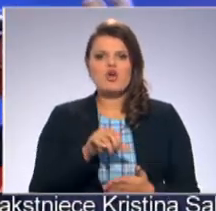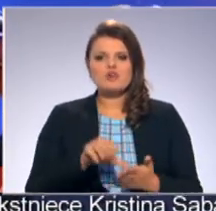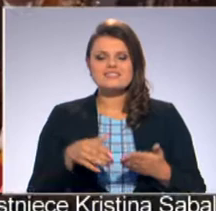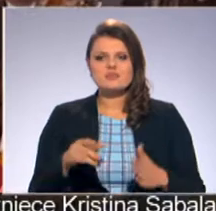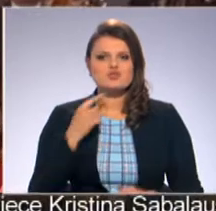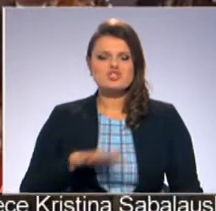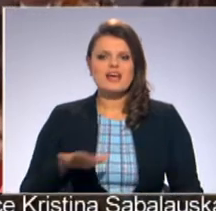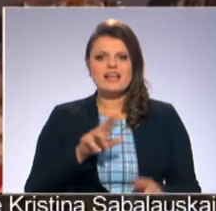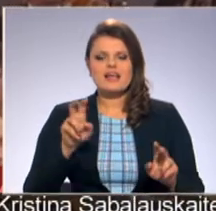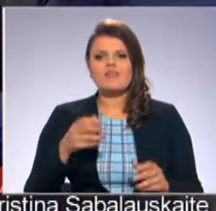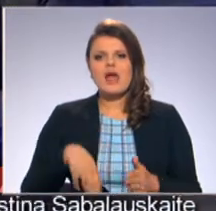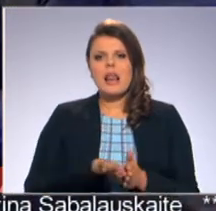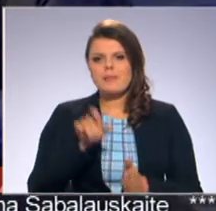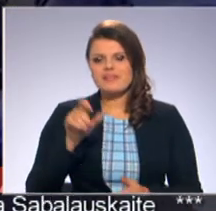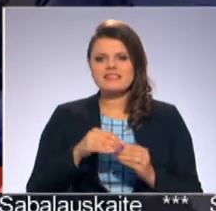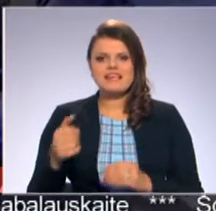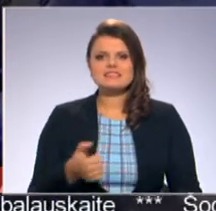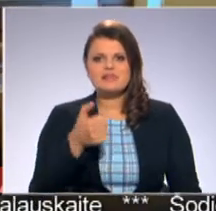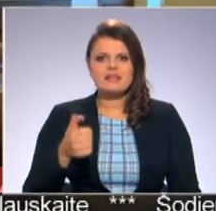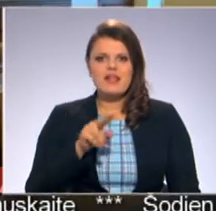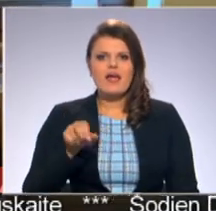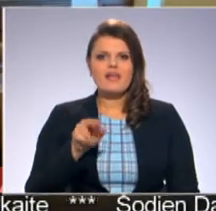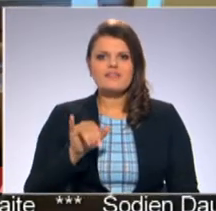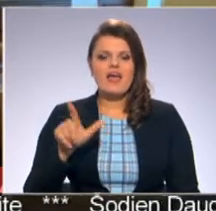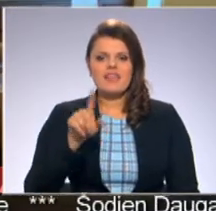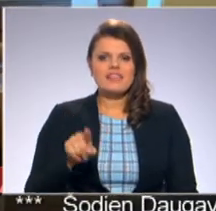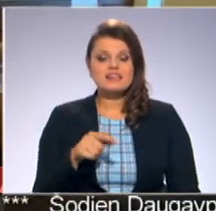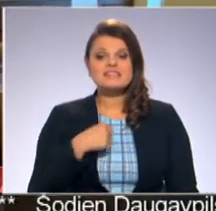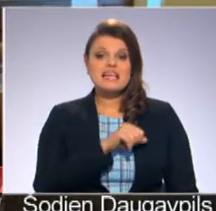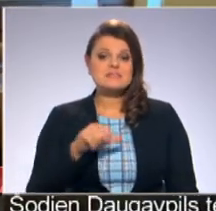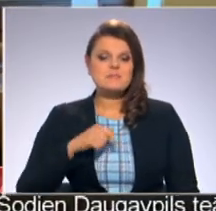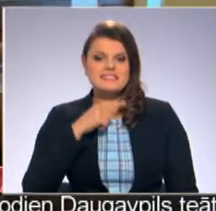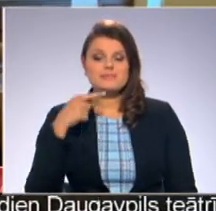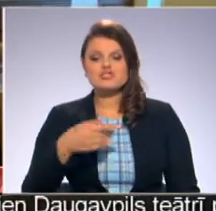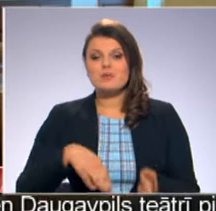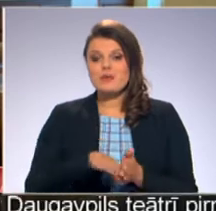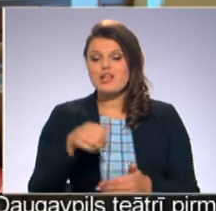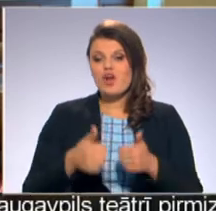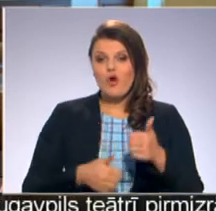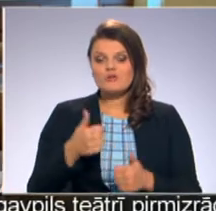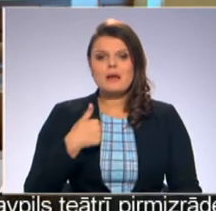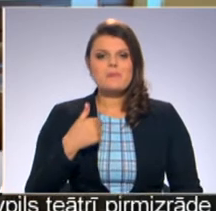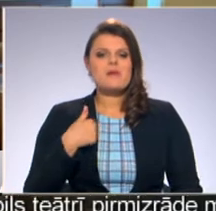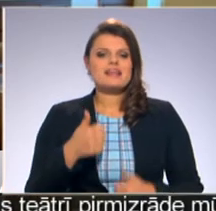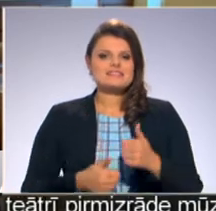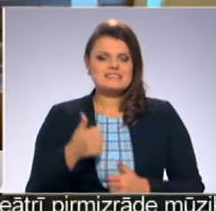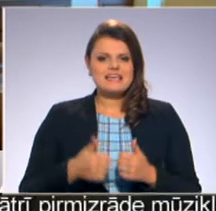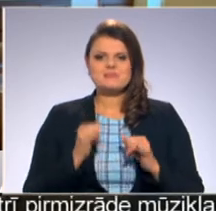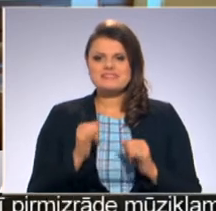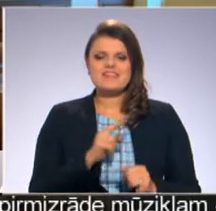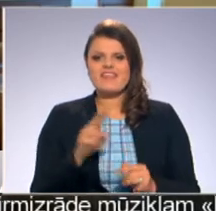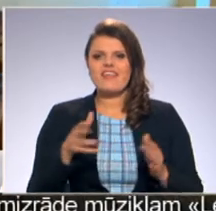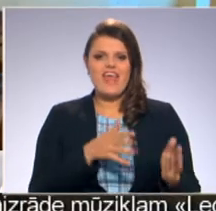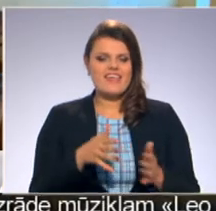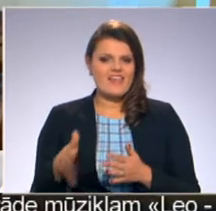Dzimuši Rīgā dalībnieks, desmitgadīgais Daniels Bulājevs. Es pats gribēju šajā konkursā piedalīties. Mani sacensības likti neietekmē.